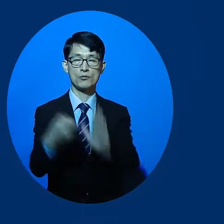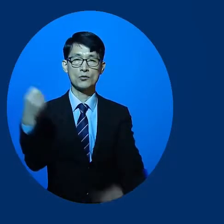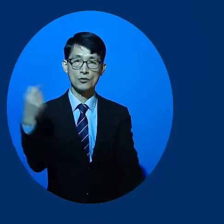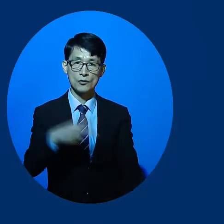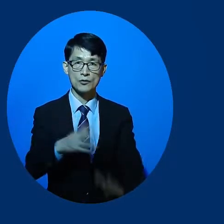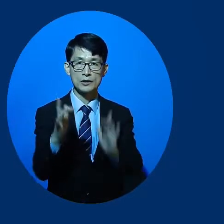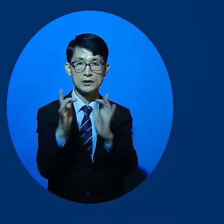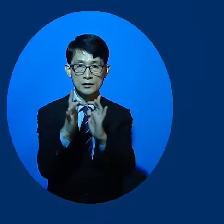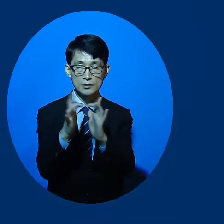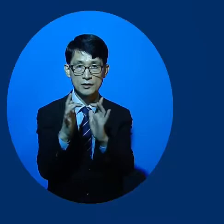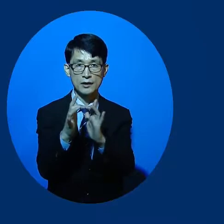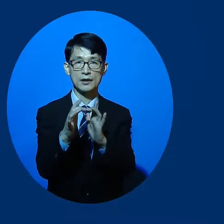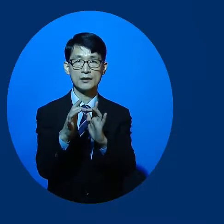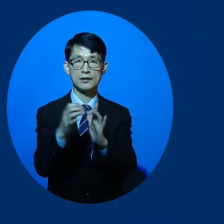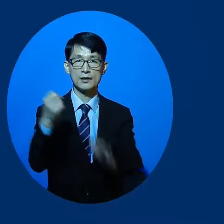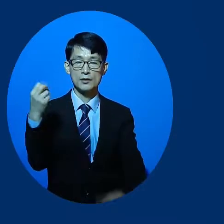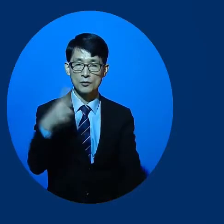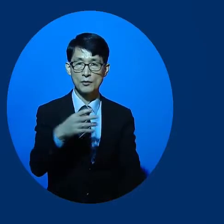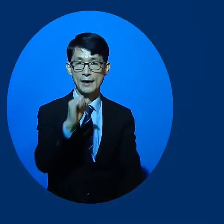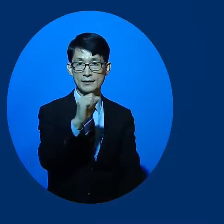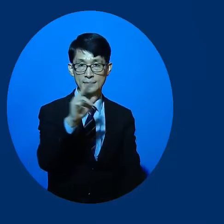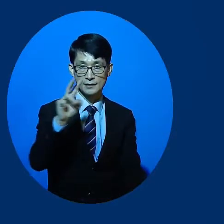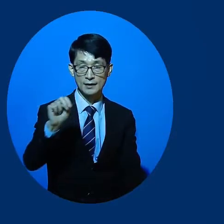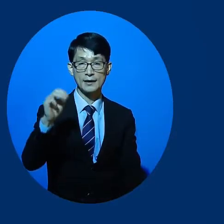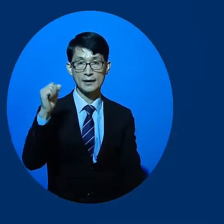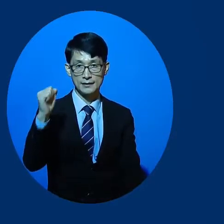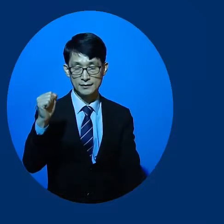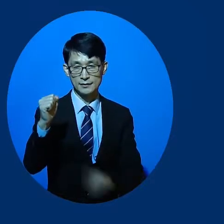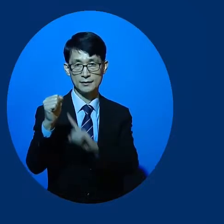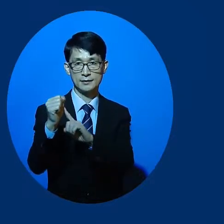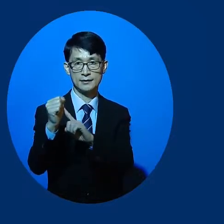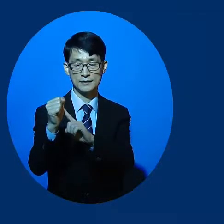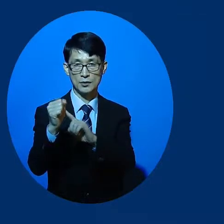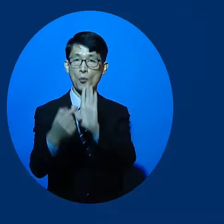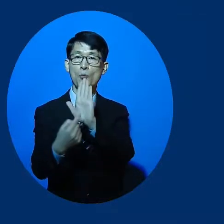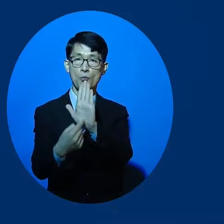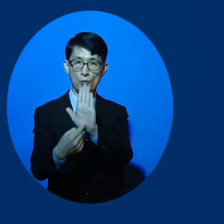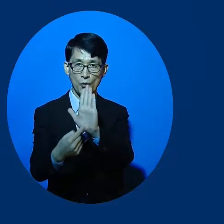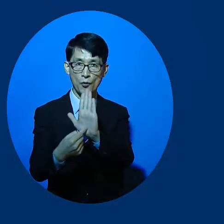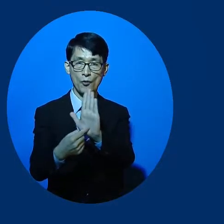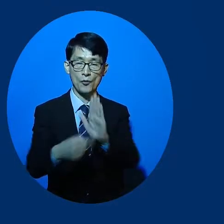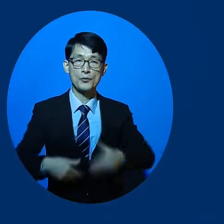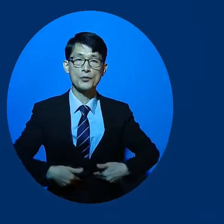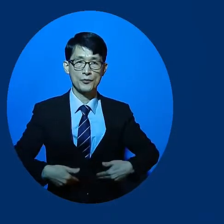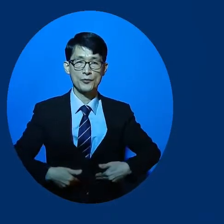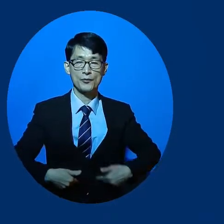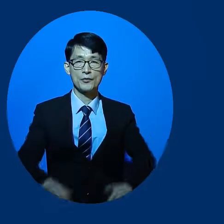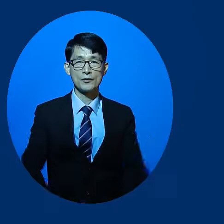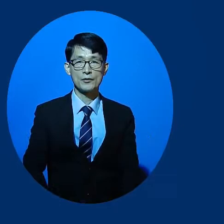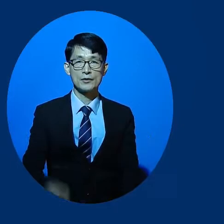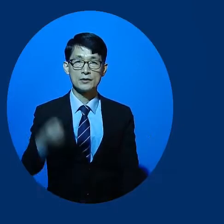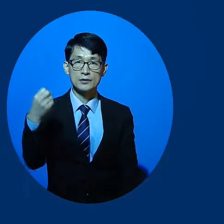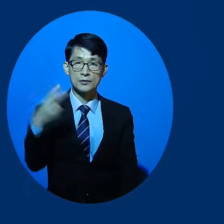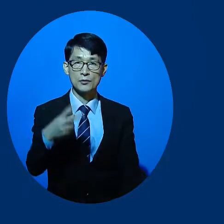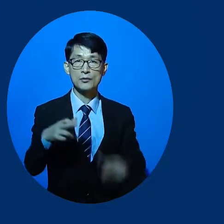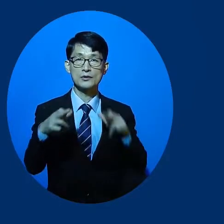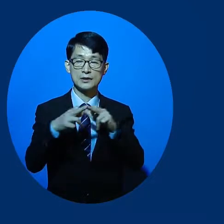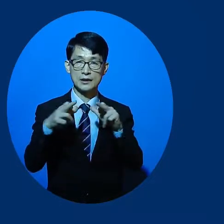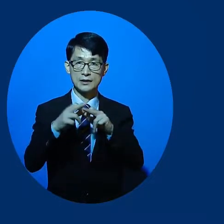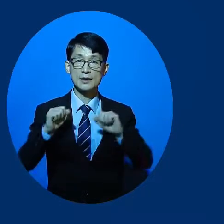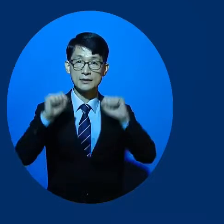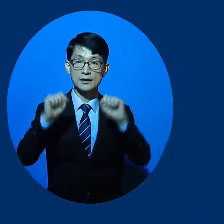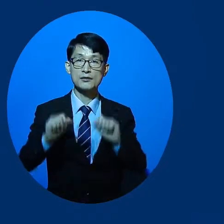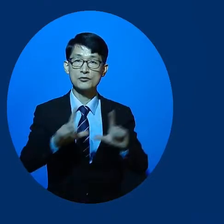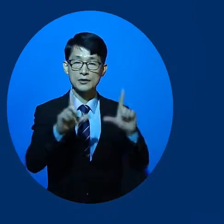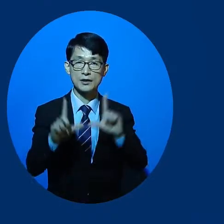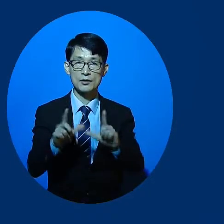스트리밍 서비스, SNS 방법을 활용한 온라인 홍보에도 힘써야 할 것입니다. 또한 장애인 체육의 활성화를